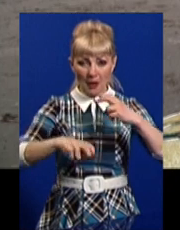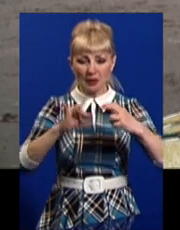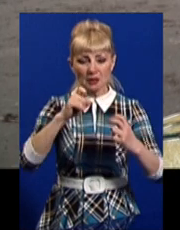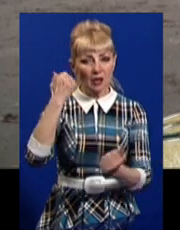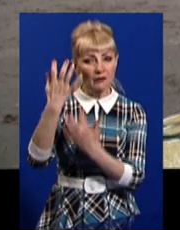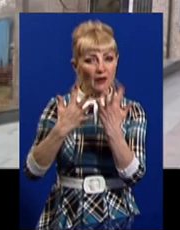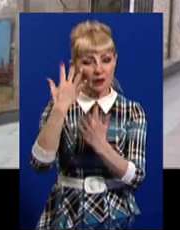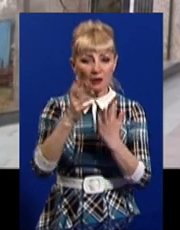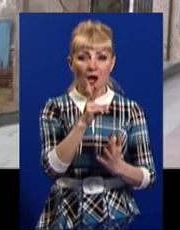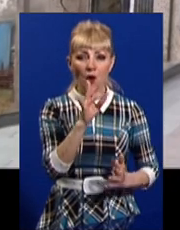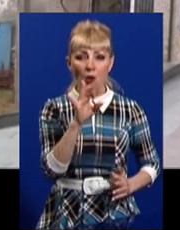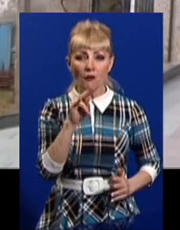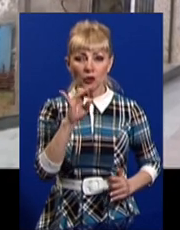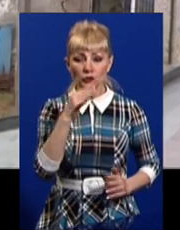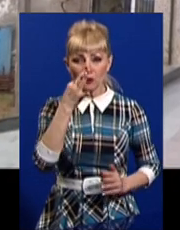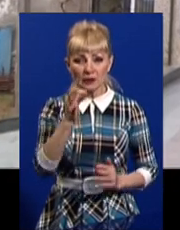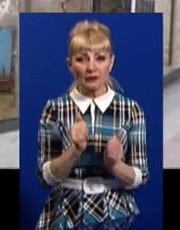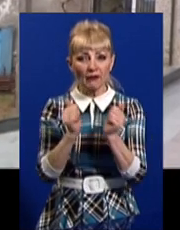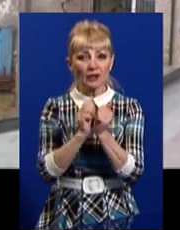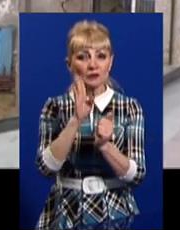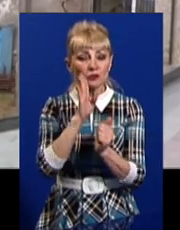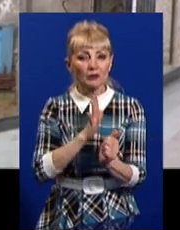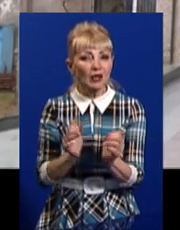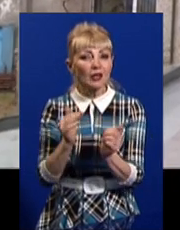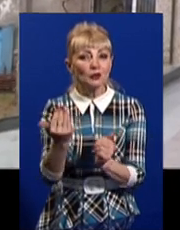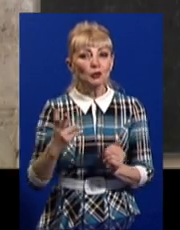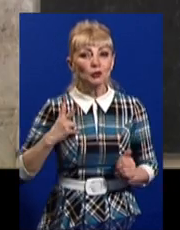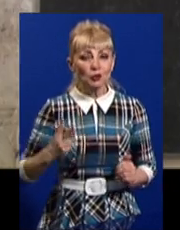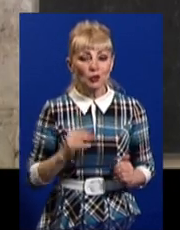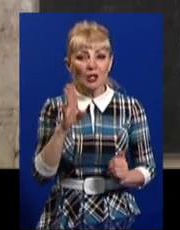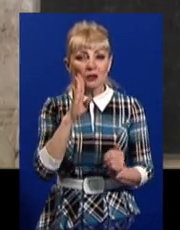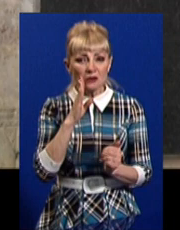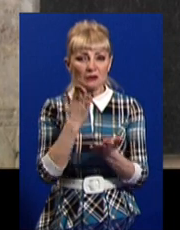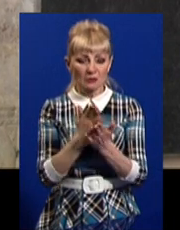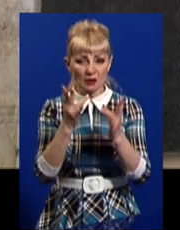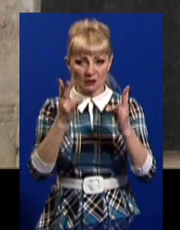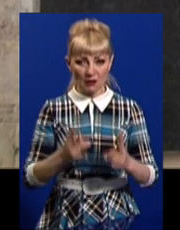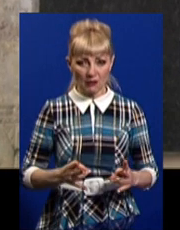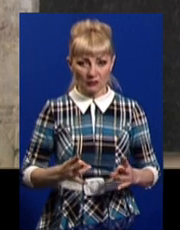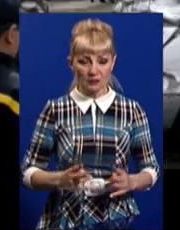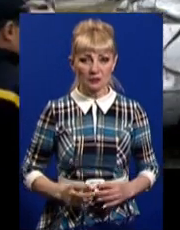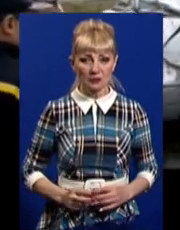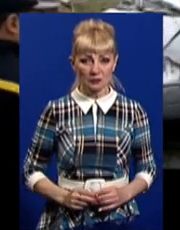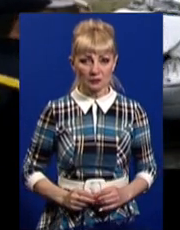вітер. Ковальчук говорить, поруч із жінкою йшла її донька. Дівчинка отримала травми.